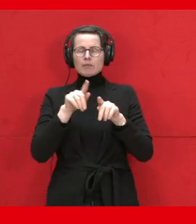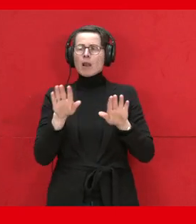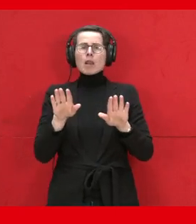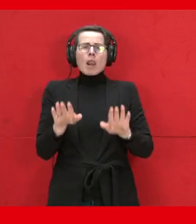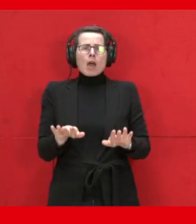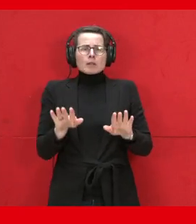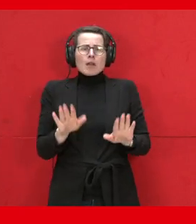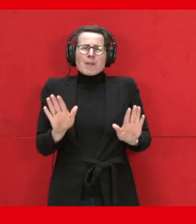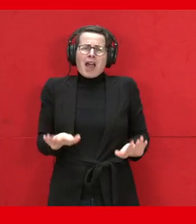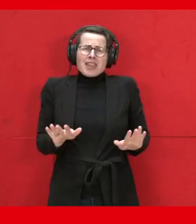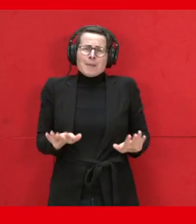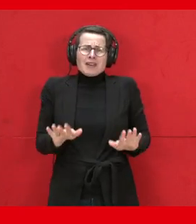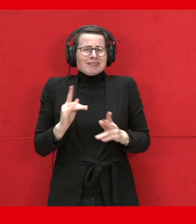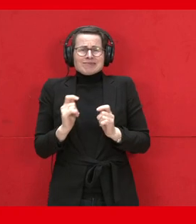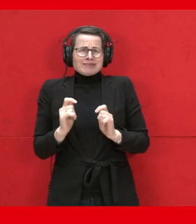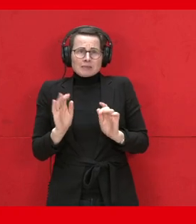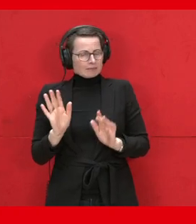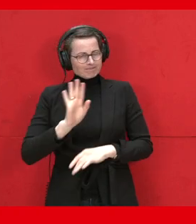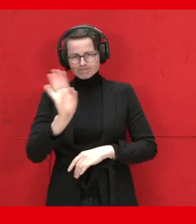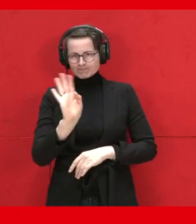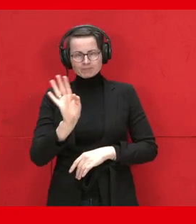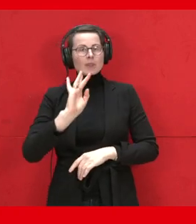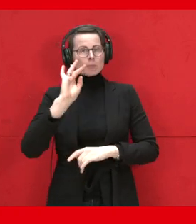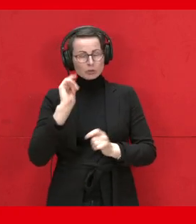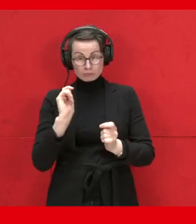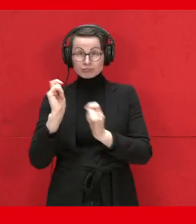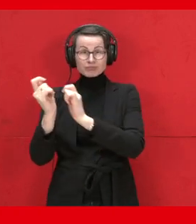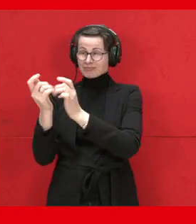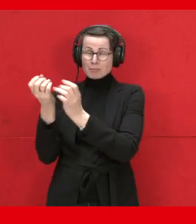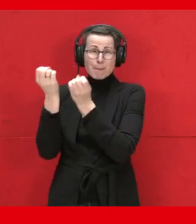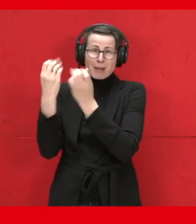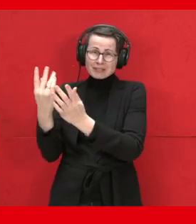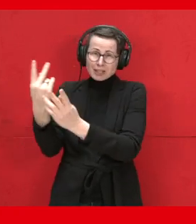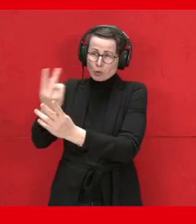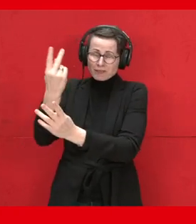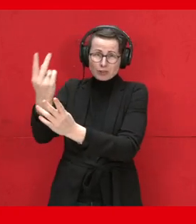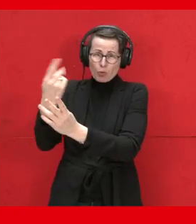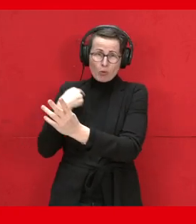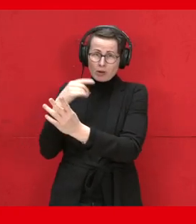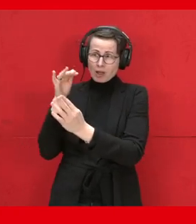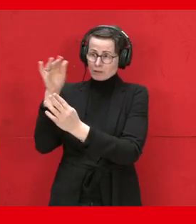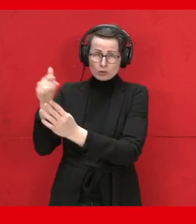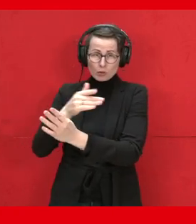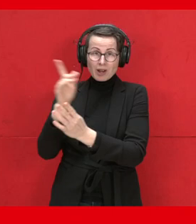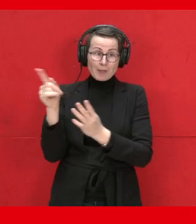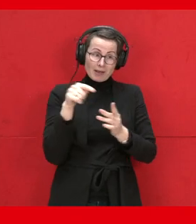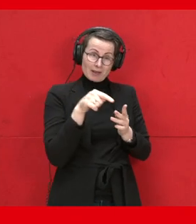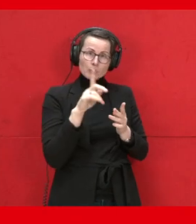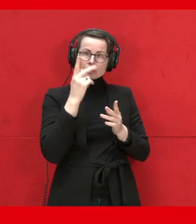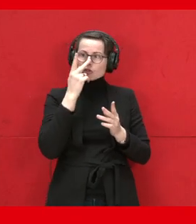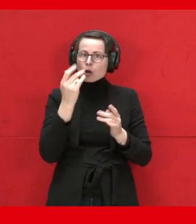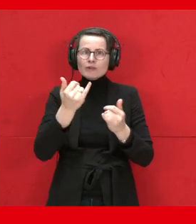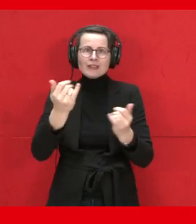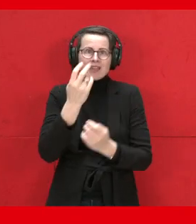Zukunft, sondern wir müssen anstoßen und wir müssen den Wandel, der stattfinden wird, ob wir wollen oder nicht, nutzen mit den Chancen, die er uns